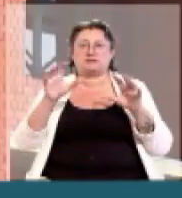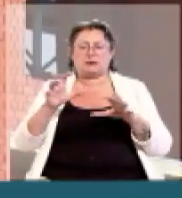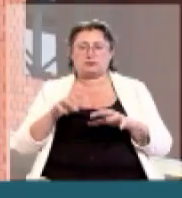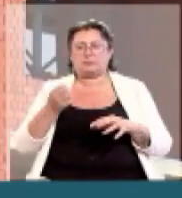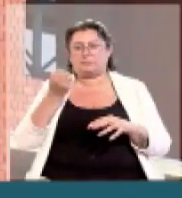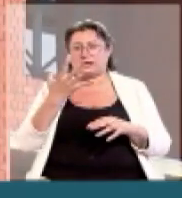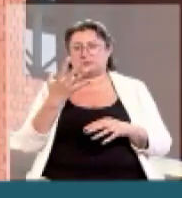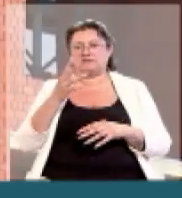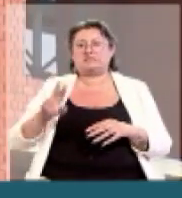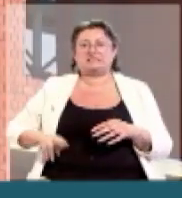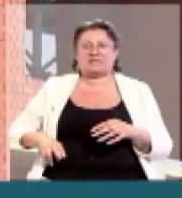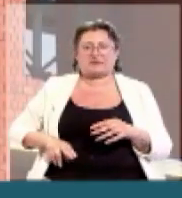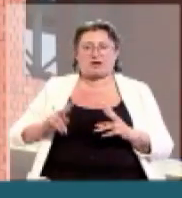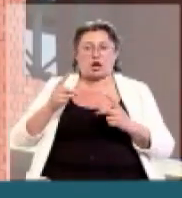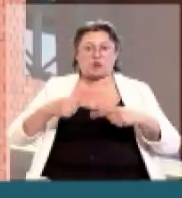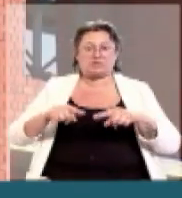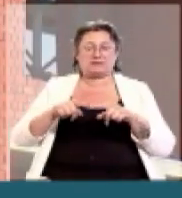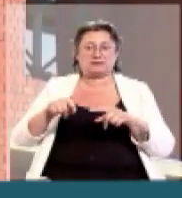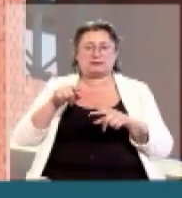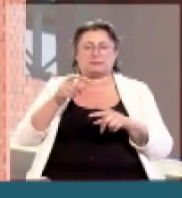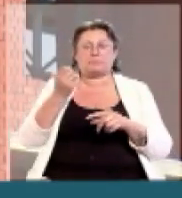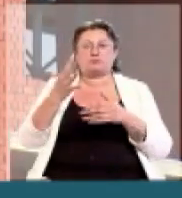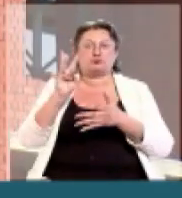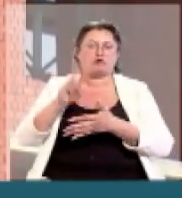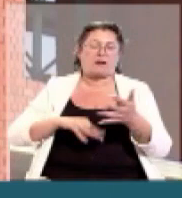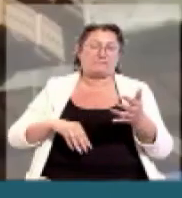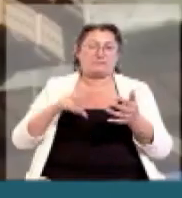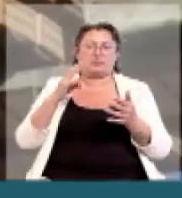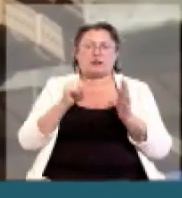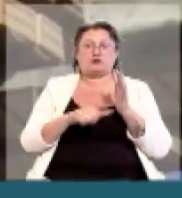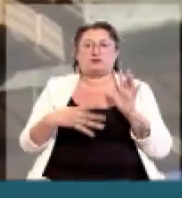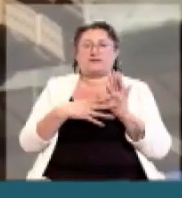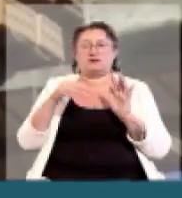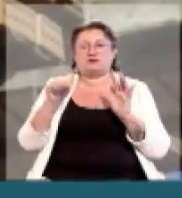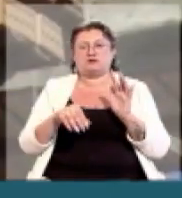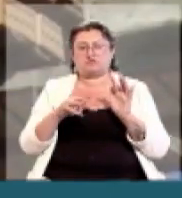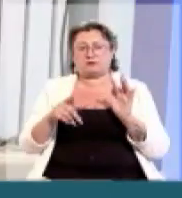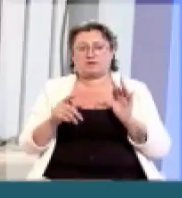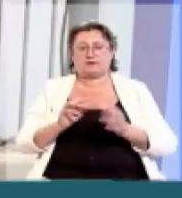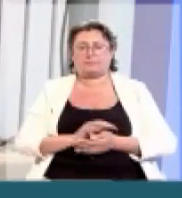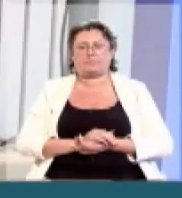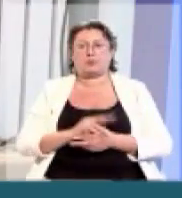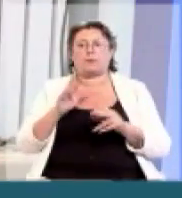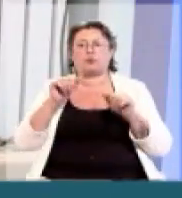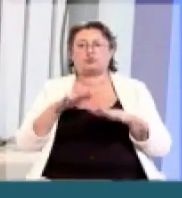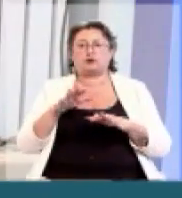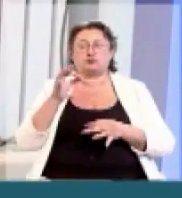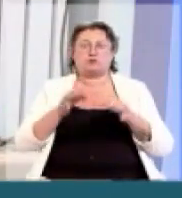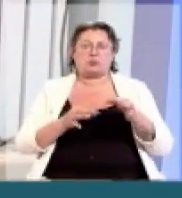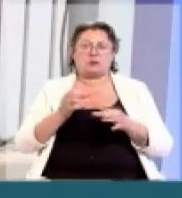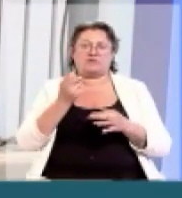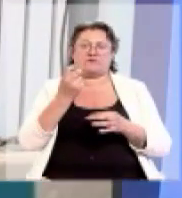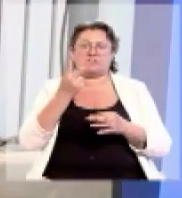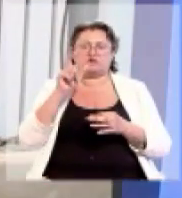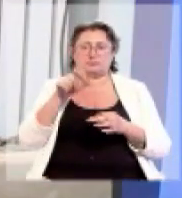закона 15 работодателей привлечены к ответственности. Их оштрафовали на 69 тысяч тенге. По решению суда выдворено